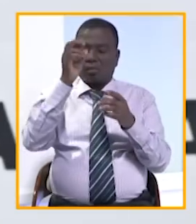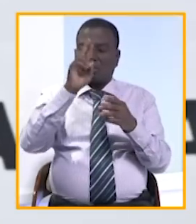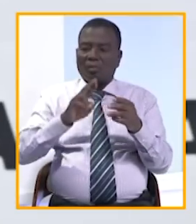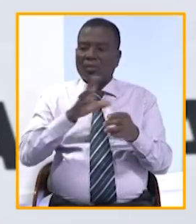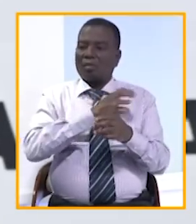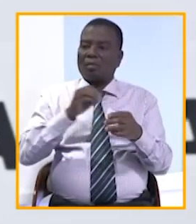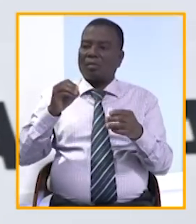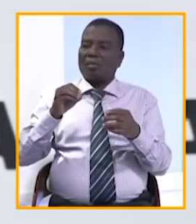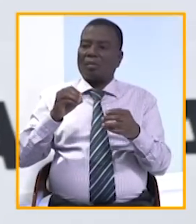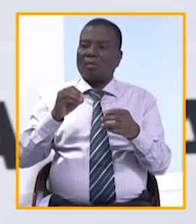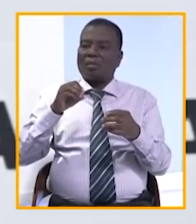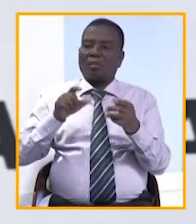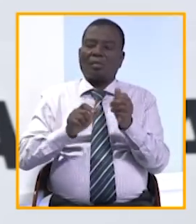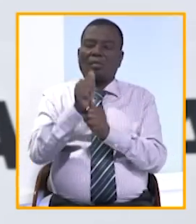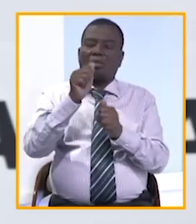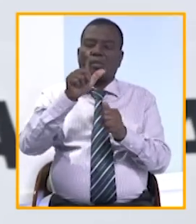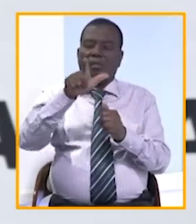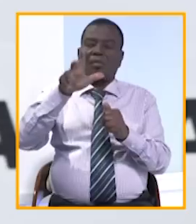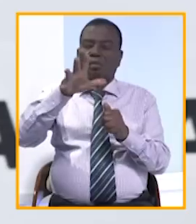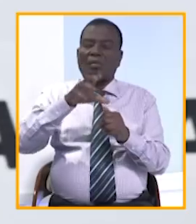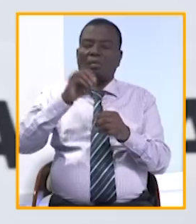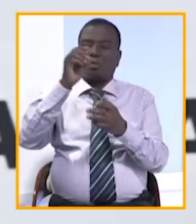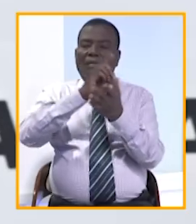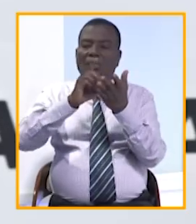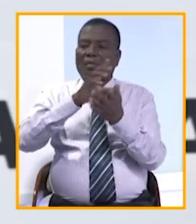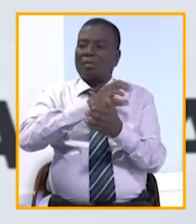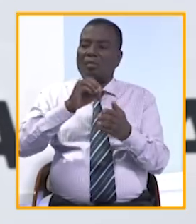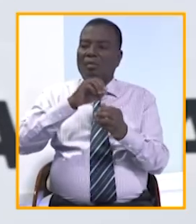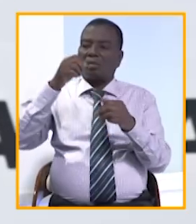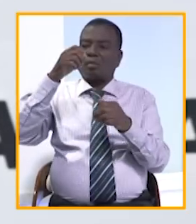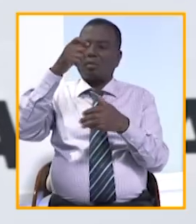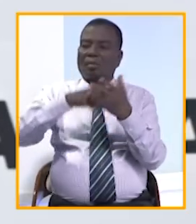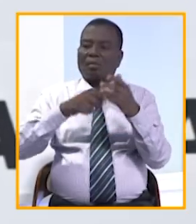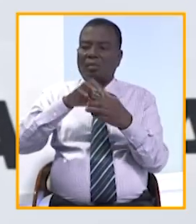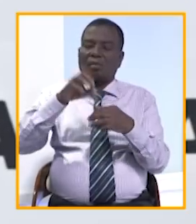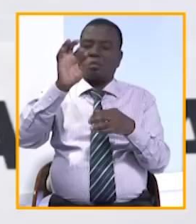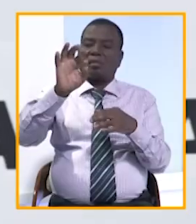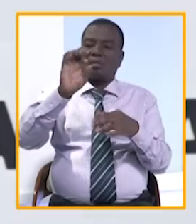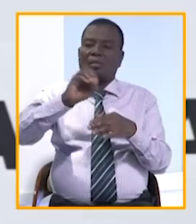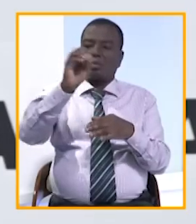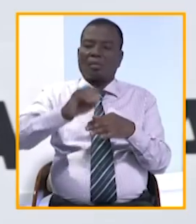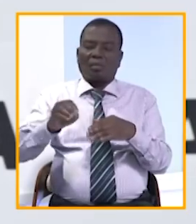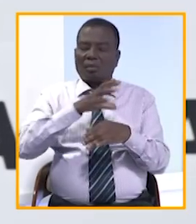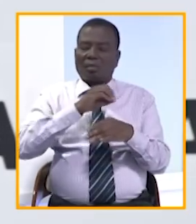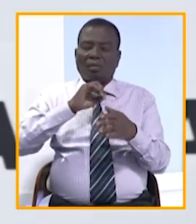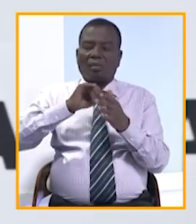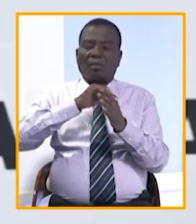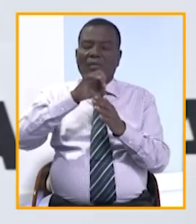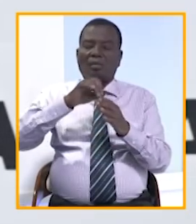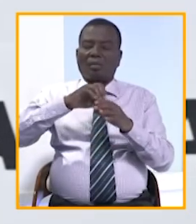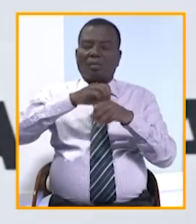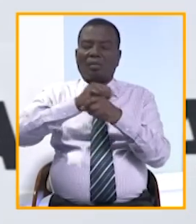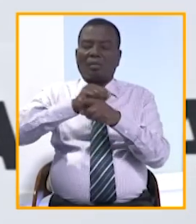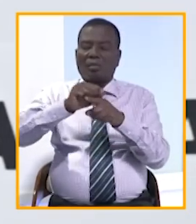de 130 docteurs, avec un taux d'employabilité de plus de 90%. Autant dire que les docteurs que nous formons